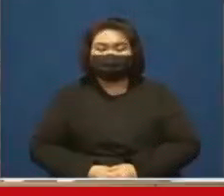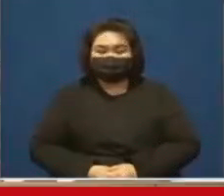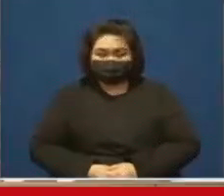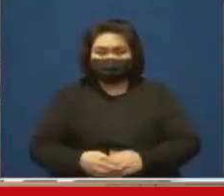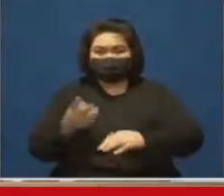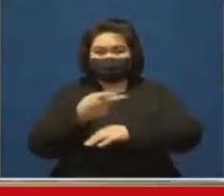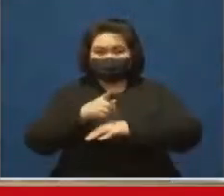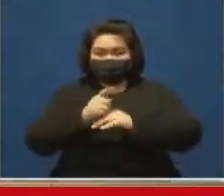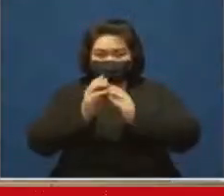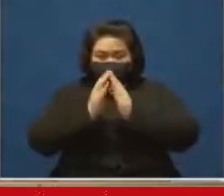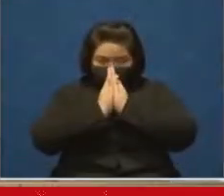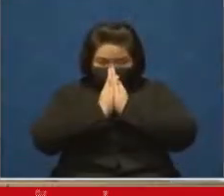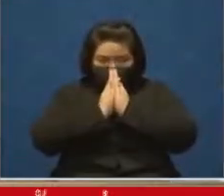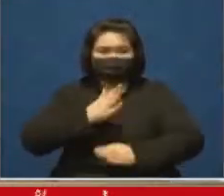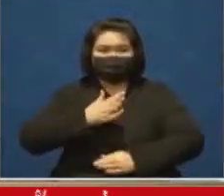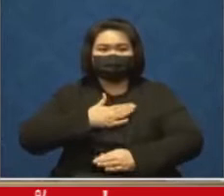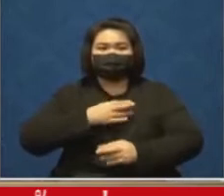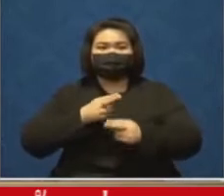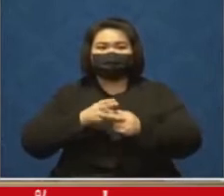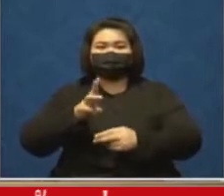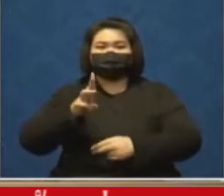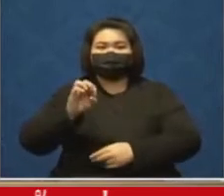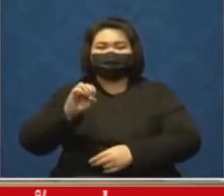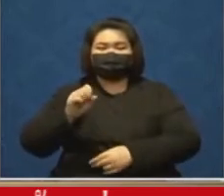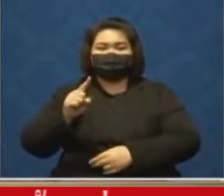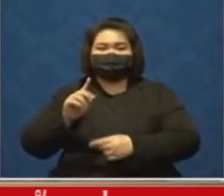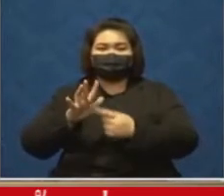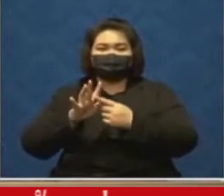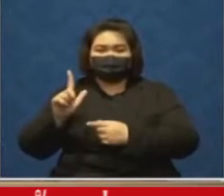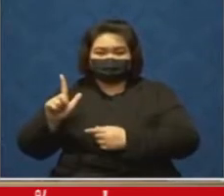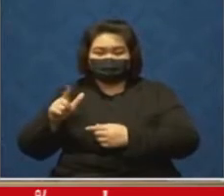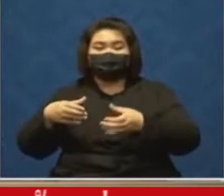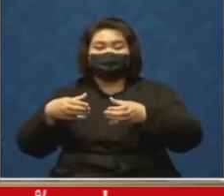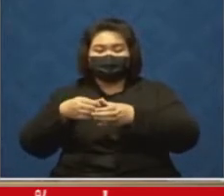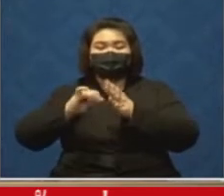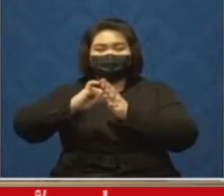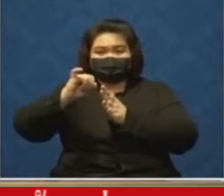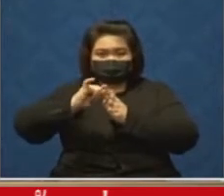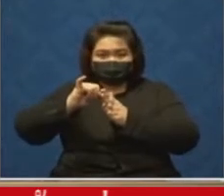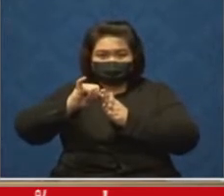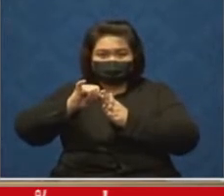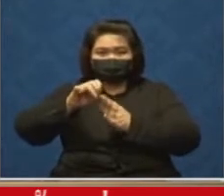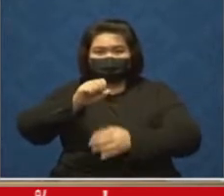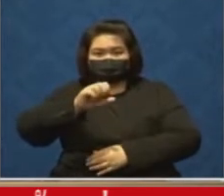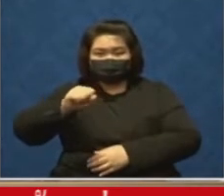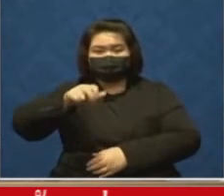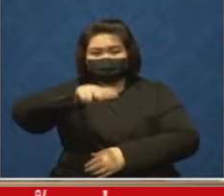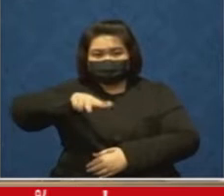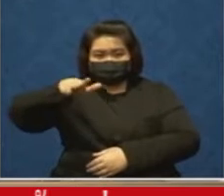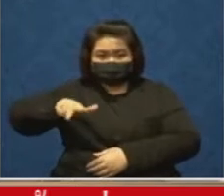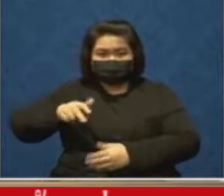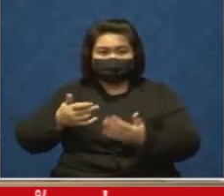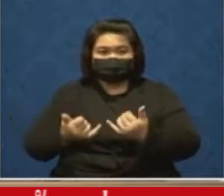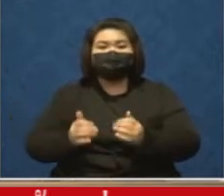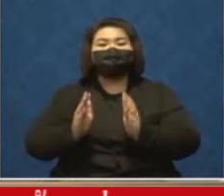ท่านประทานทกรบครับ ก็ผมวิสารเตชะทรวัตร พักเพื่อไทยจากจัหวดชงลายครับผมต้ขอขอบ